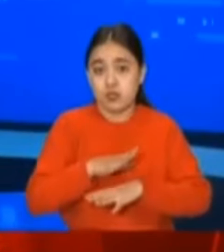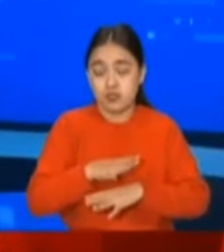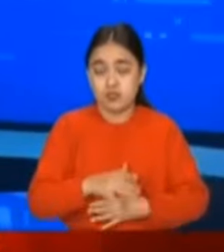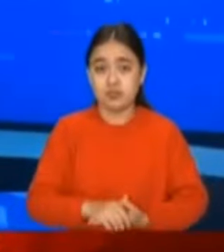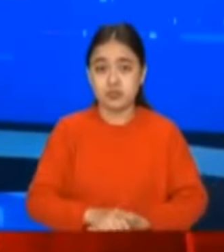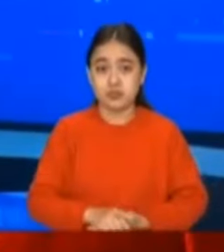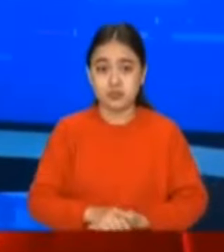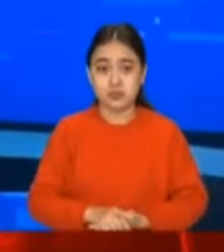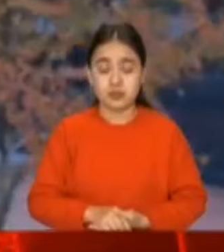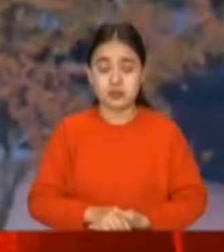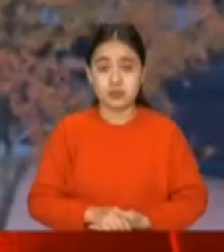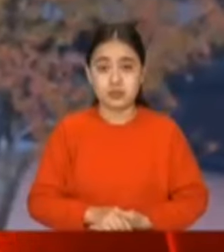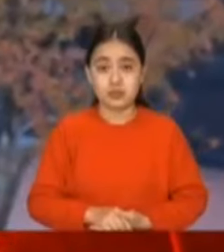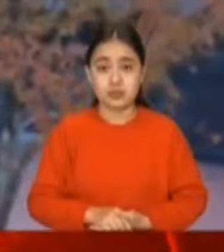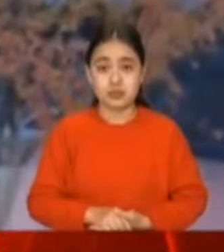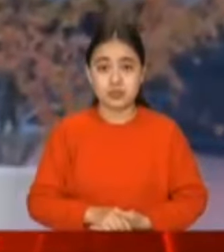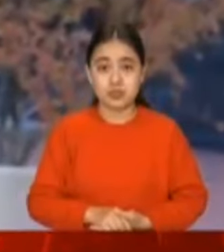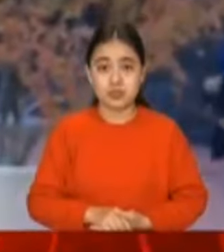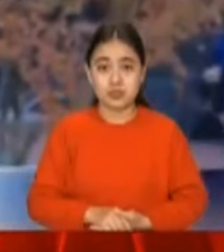emas.